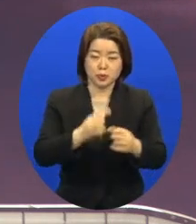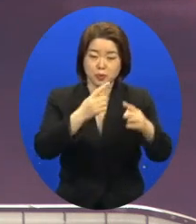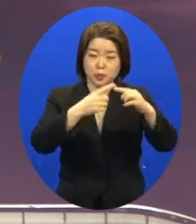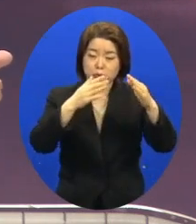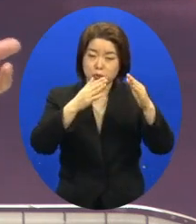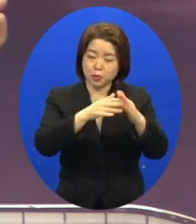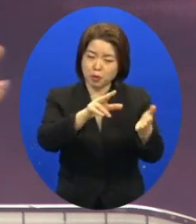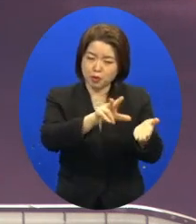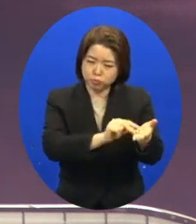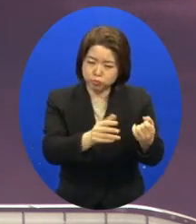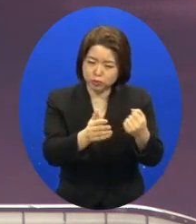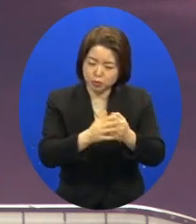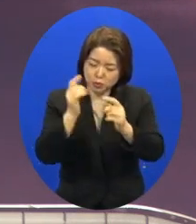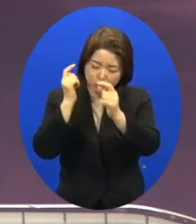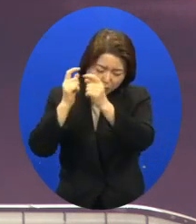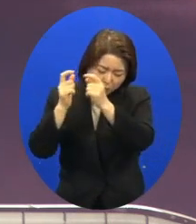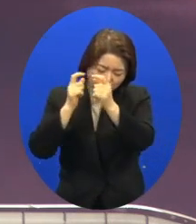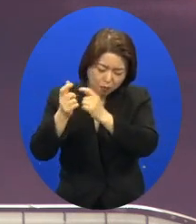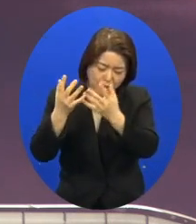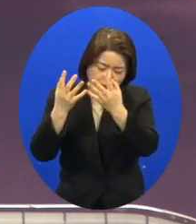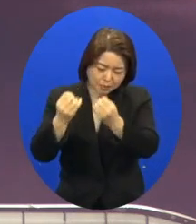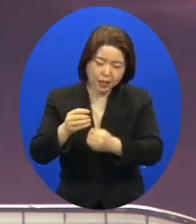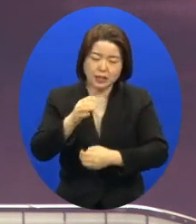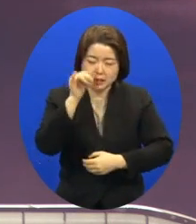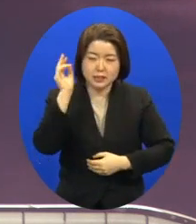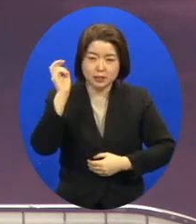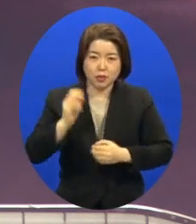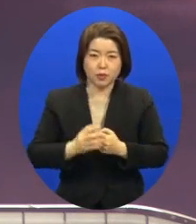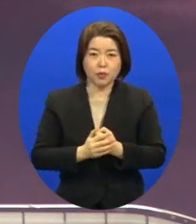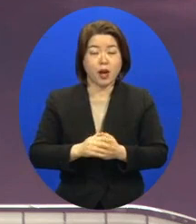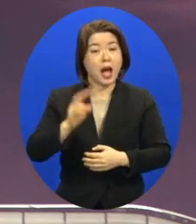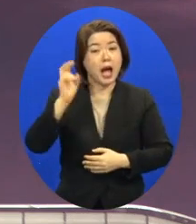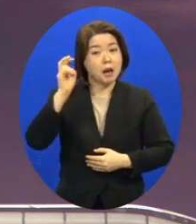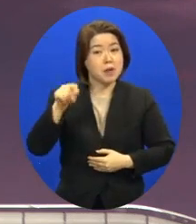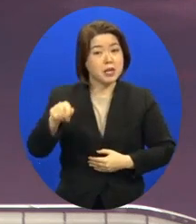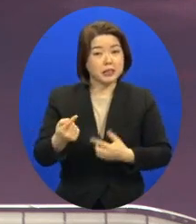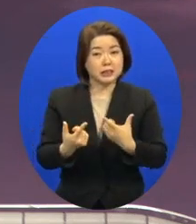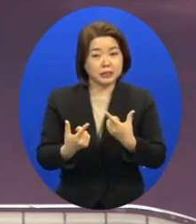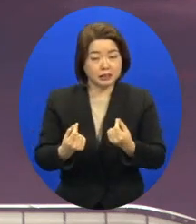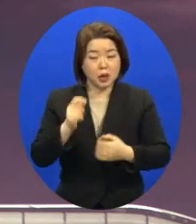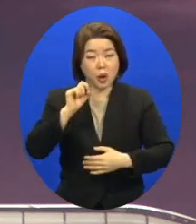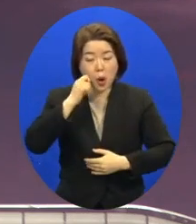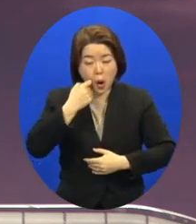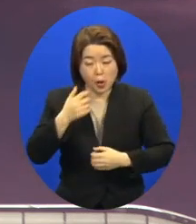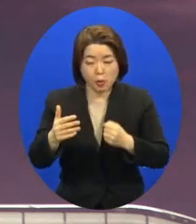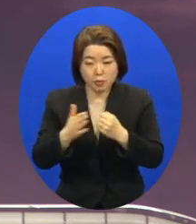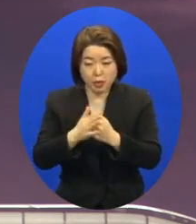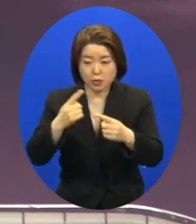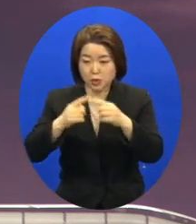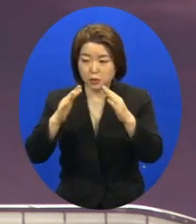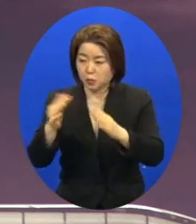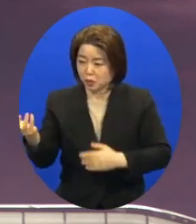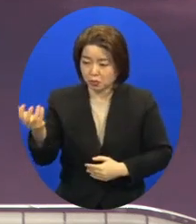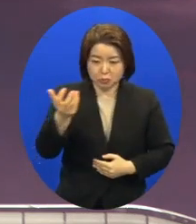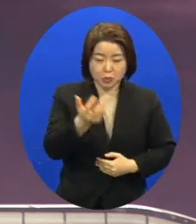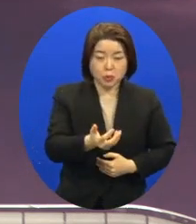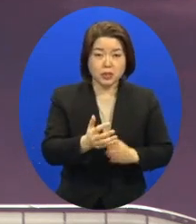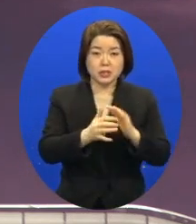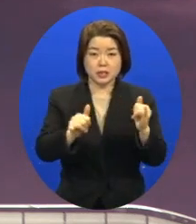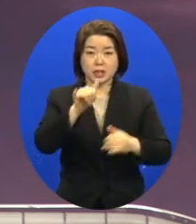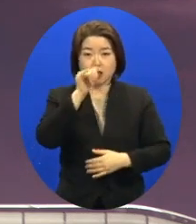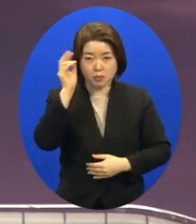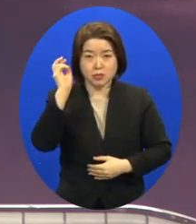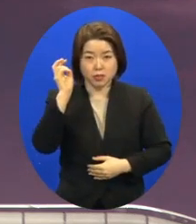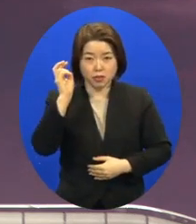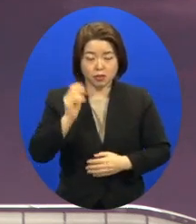고민하시는 분들이 있으실 겁니다. 아마 그런 어려움 때문에 이 교회로 오신 분들도 있으실 겁니다.